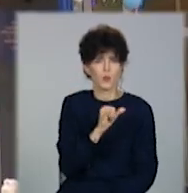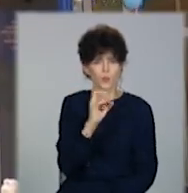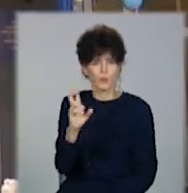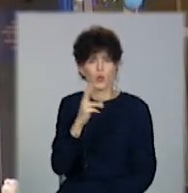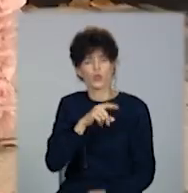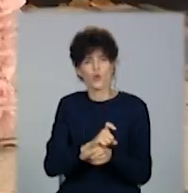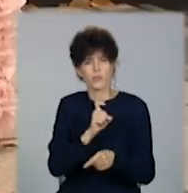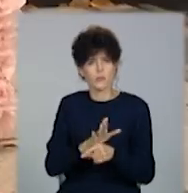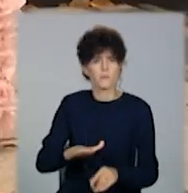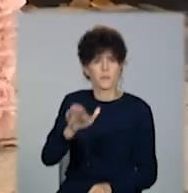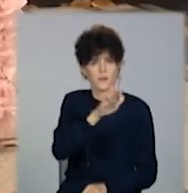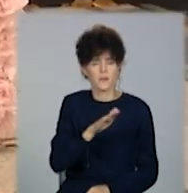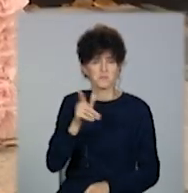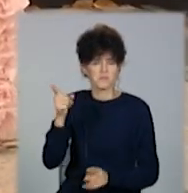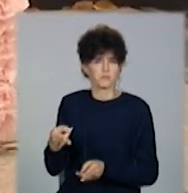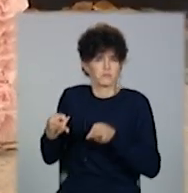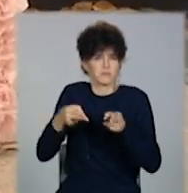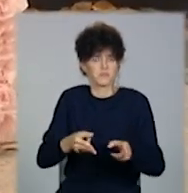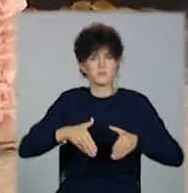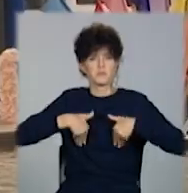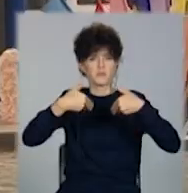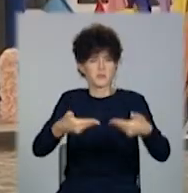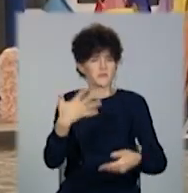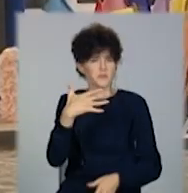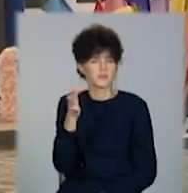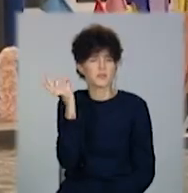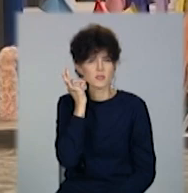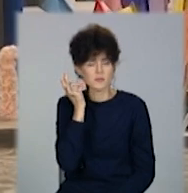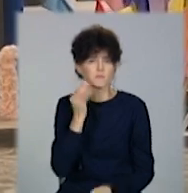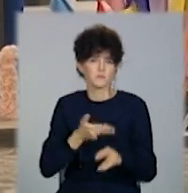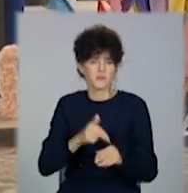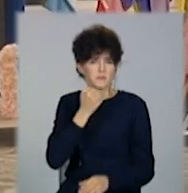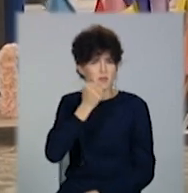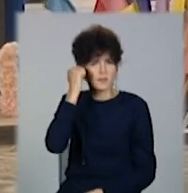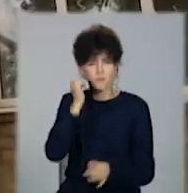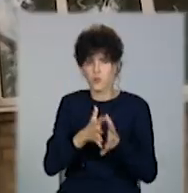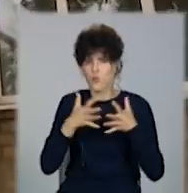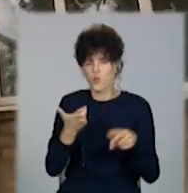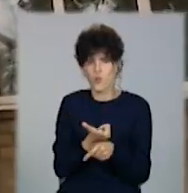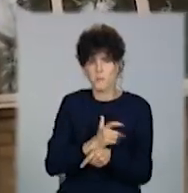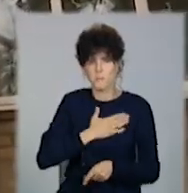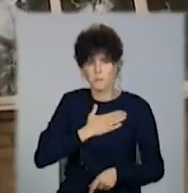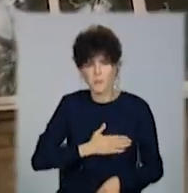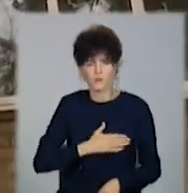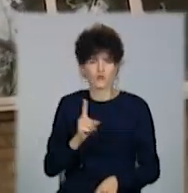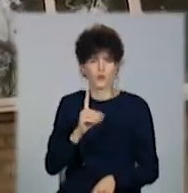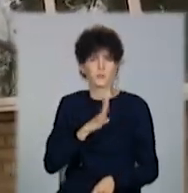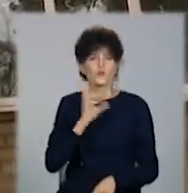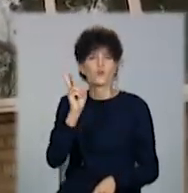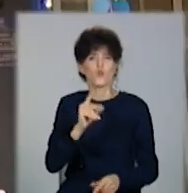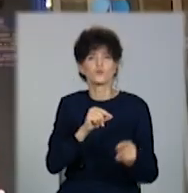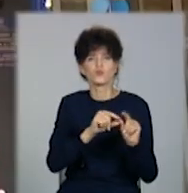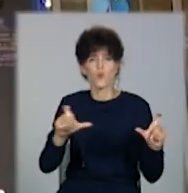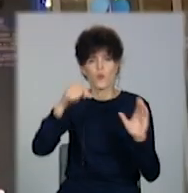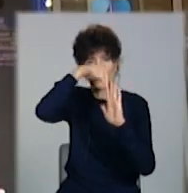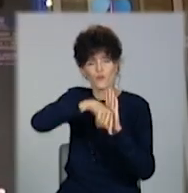з 50-літтям. Я знаю, що тут є наша фан-ячейка. Вдвойне приятно, что дети из этой школы поддерживают нас. Дети